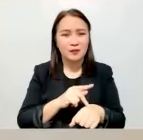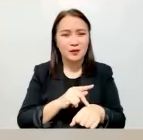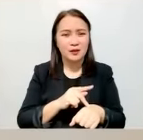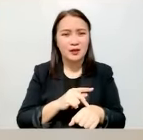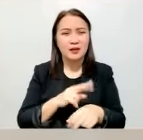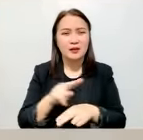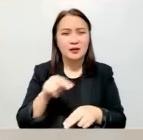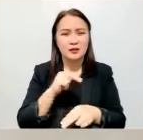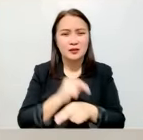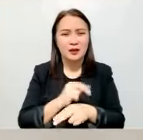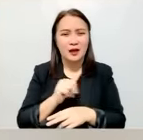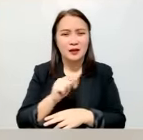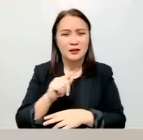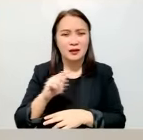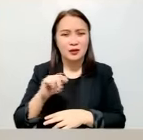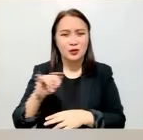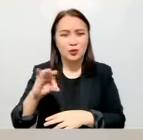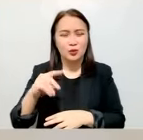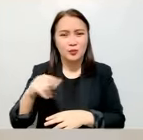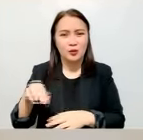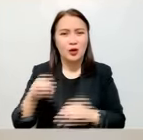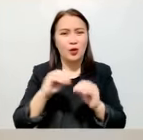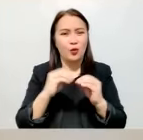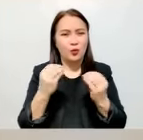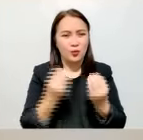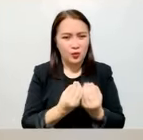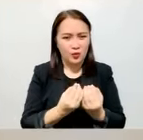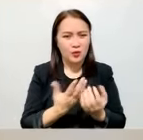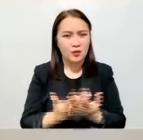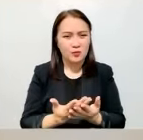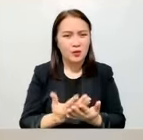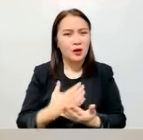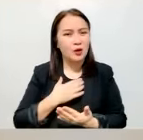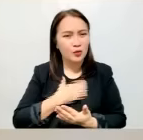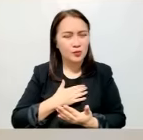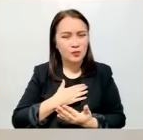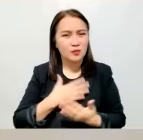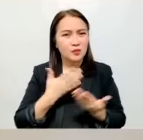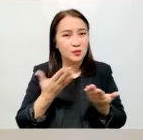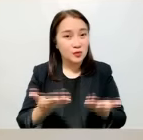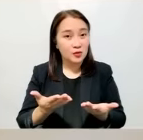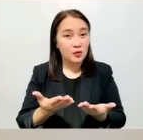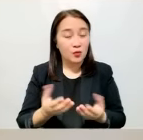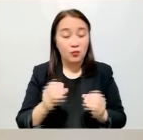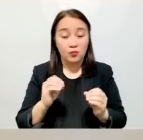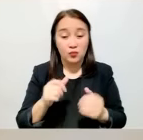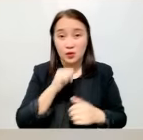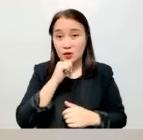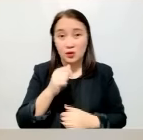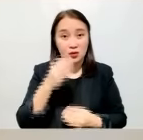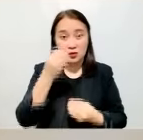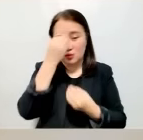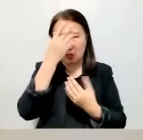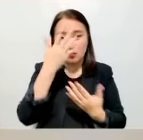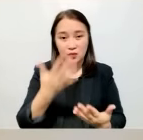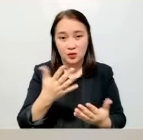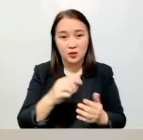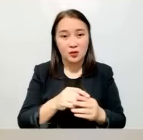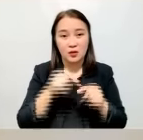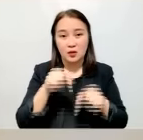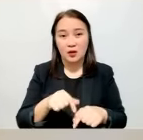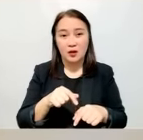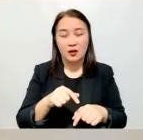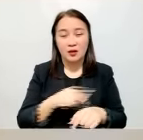Organization, nireject daw nila ang claims ng WADA sa non-compliance ng bansa. At dahil dyan, inakyat na ng WADA sa Court of Arbitration